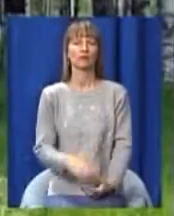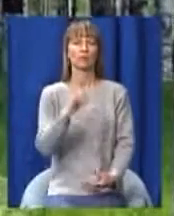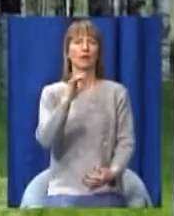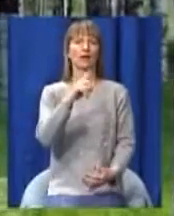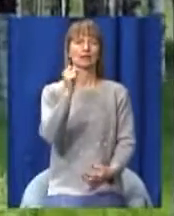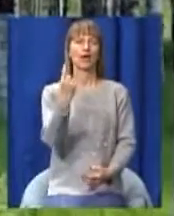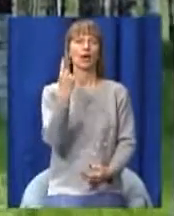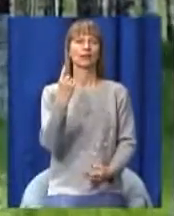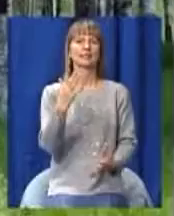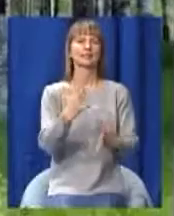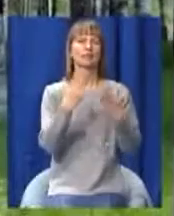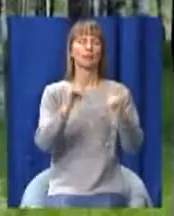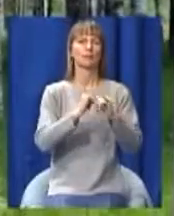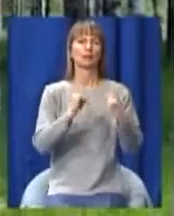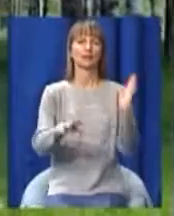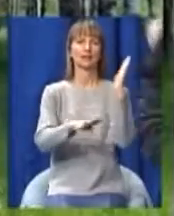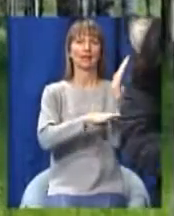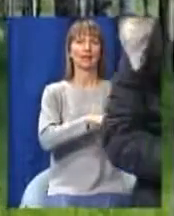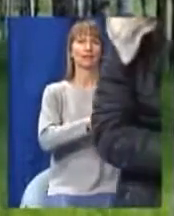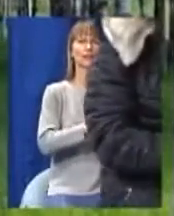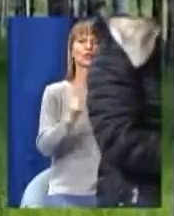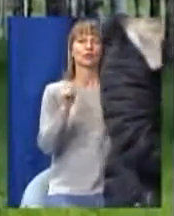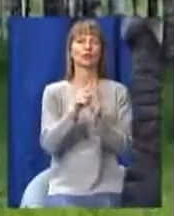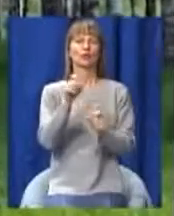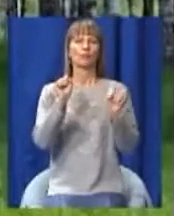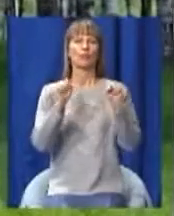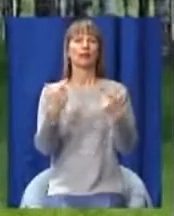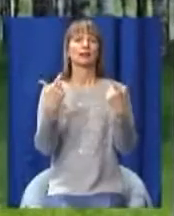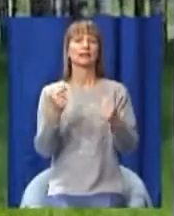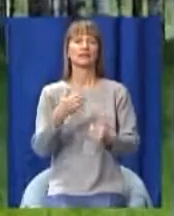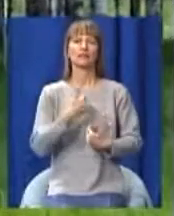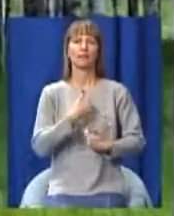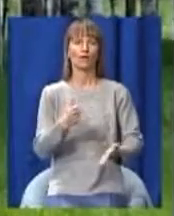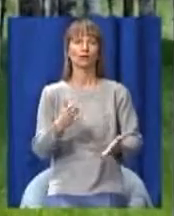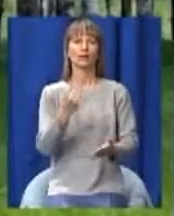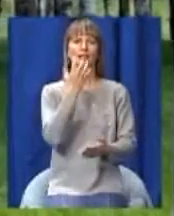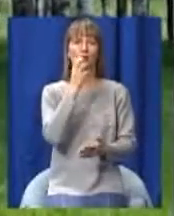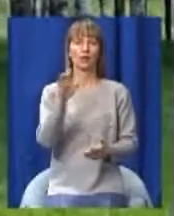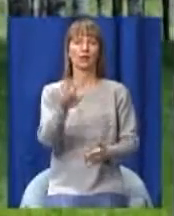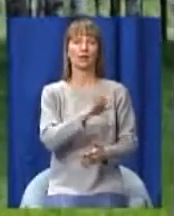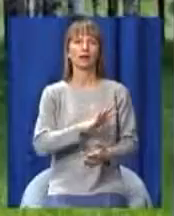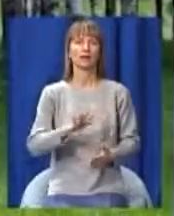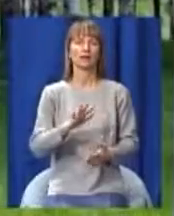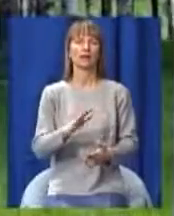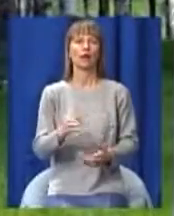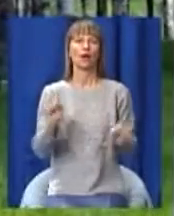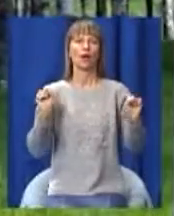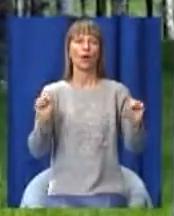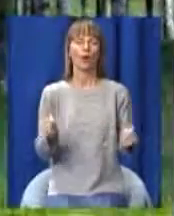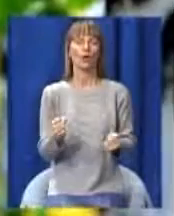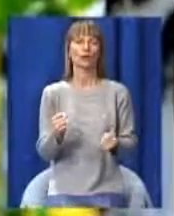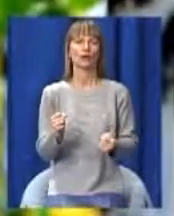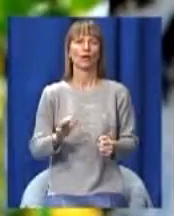Береза – одне з найбільш поширених дерев. Зустріти її можна де завгодно, хоч у теплих країнах, хоч у холодних